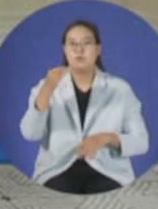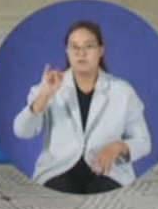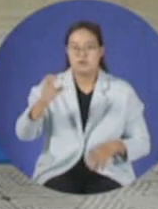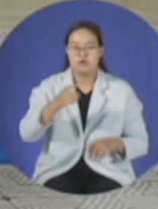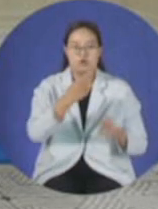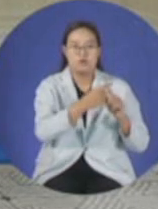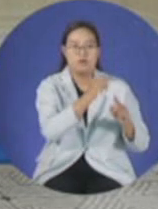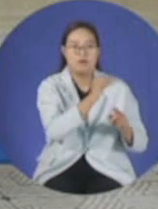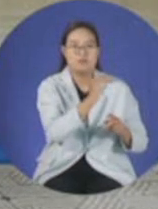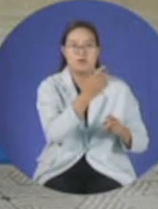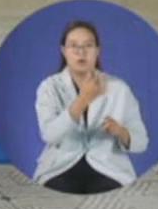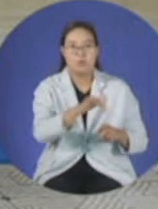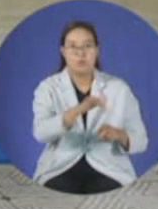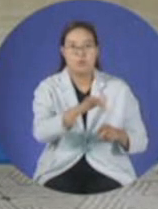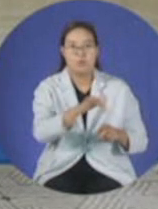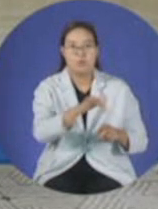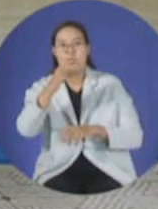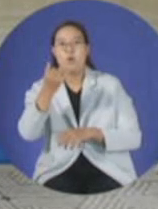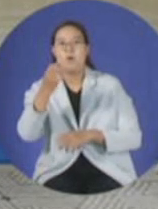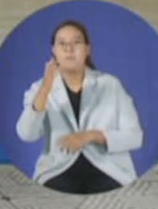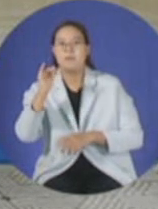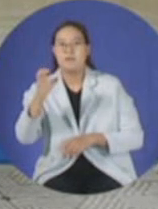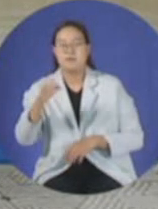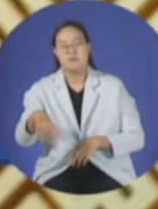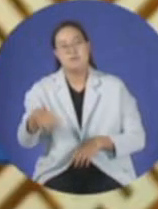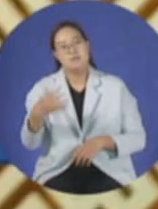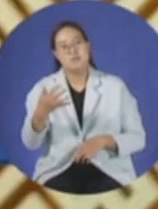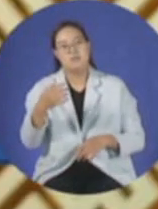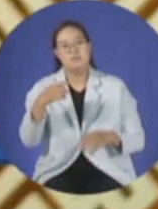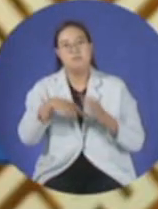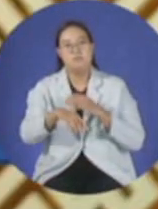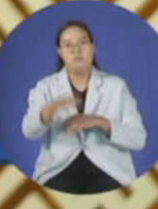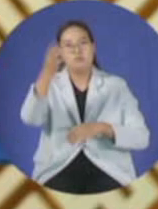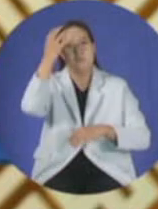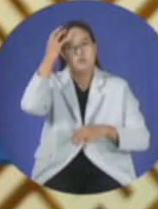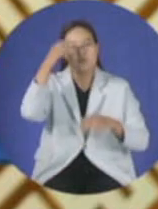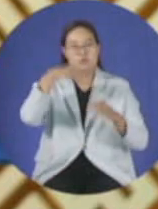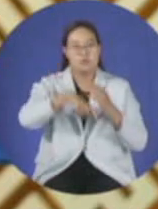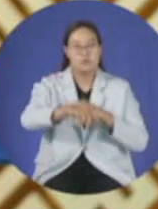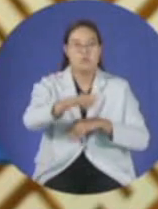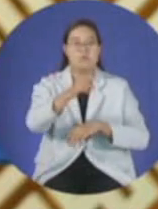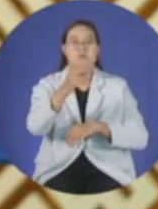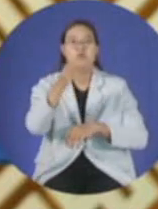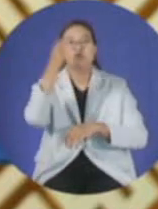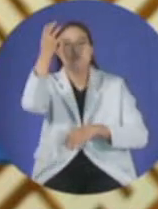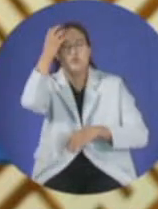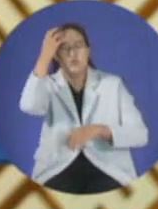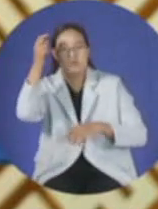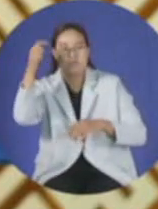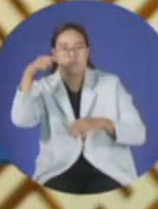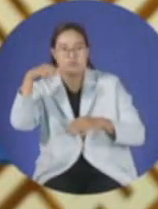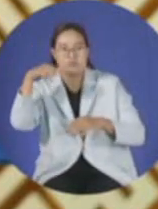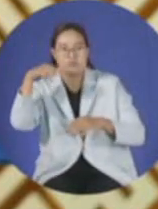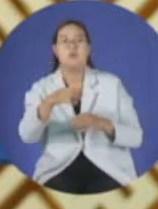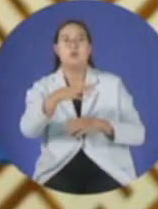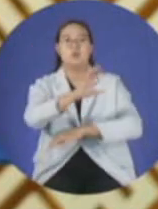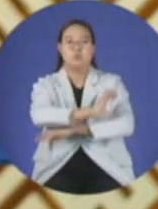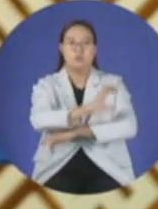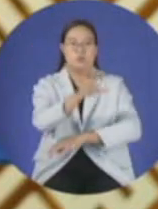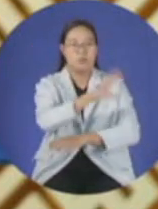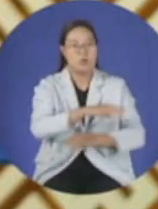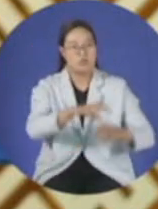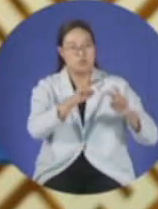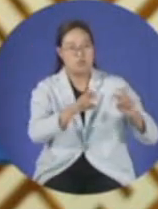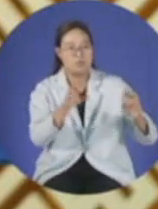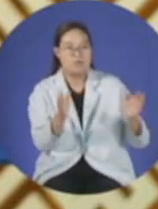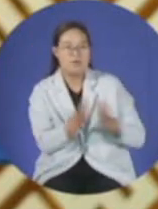хөө бол боловсруулалтын их сургууль гэсэн. Төрийн үндсэн уламжлалт одоо явж ирсэн сургуулиудын судалгааны одоо шинэ хамтарч одоо